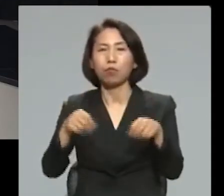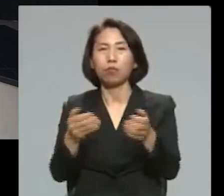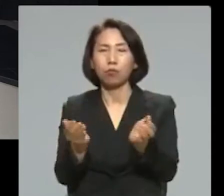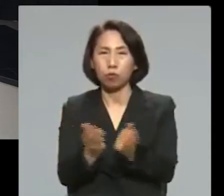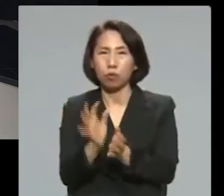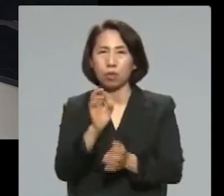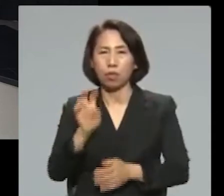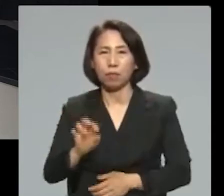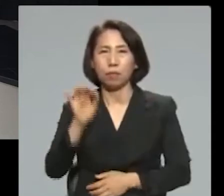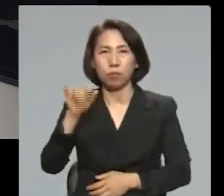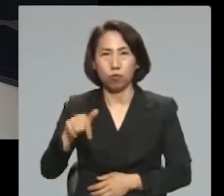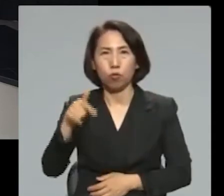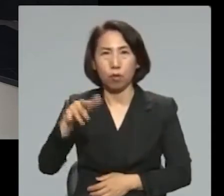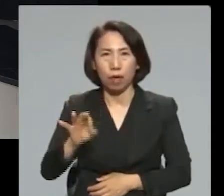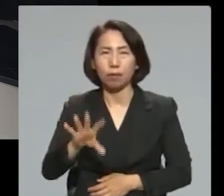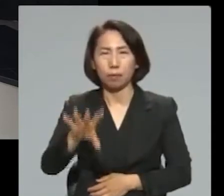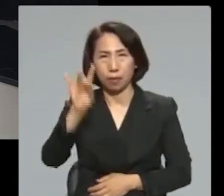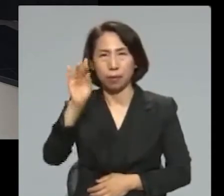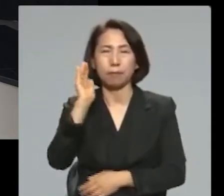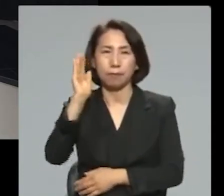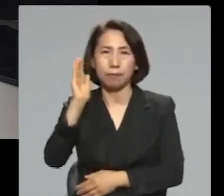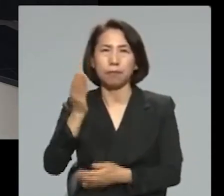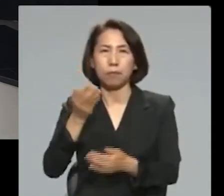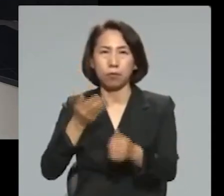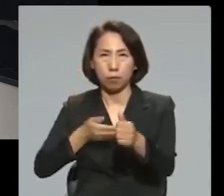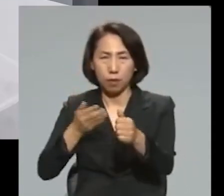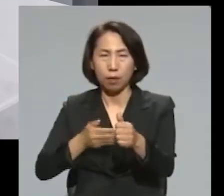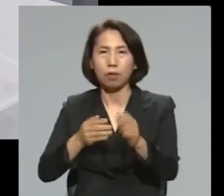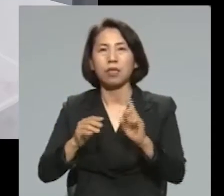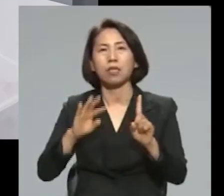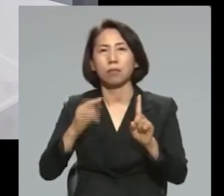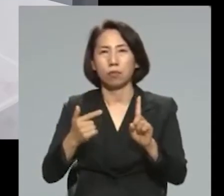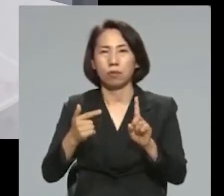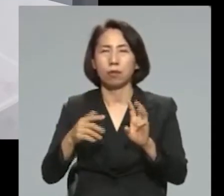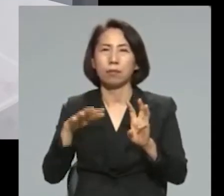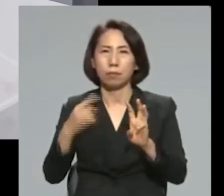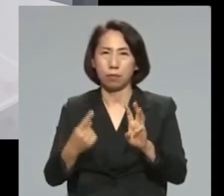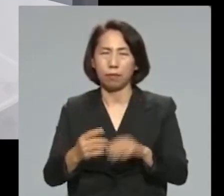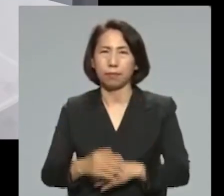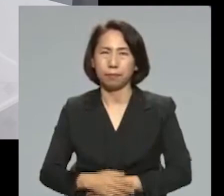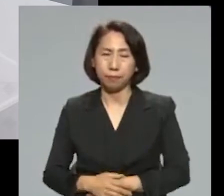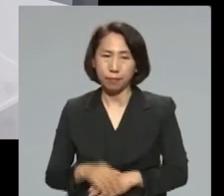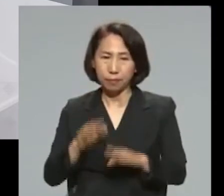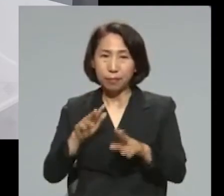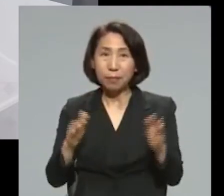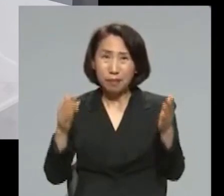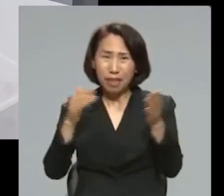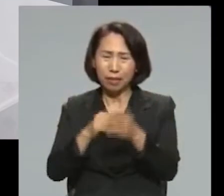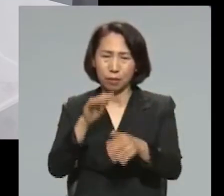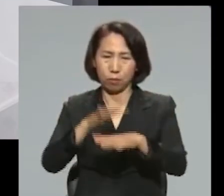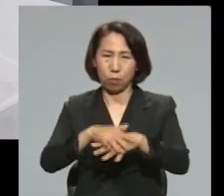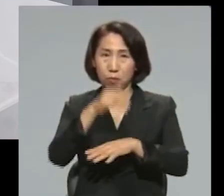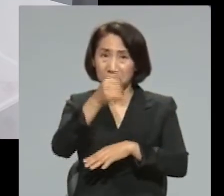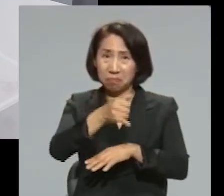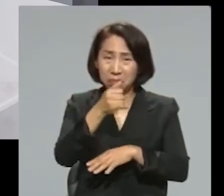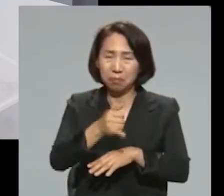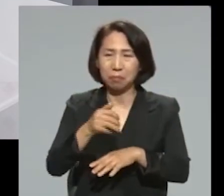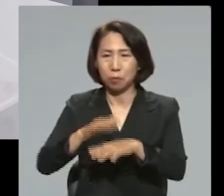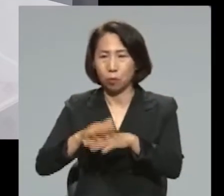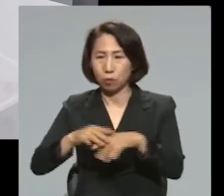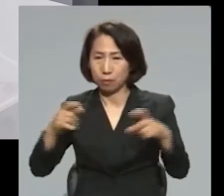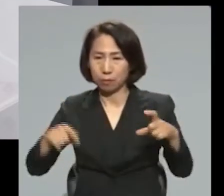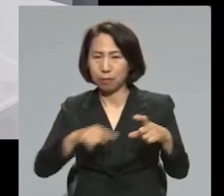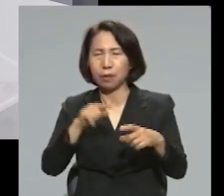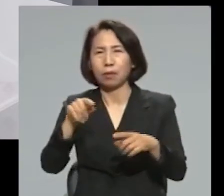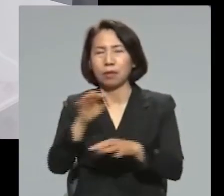먼저 답변 기회를 드리겠습니다. 답변 시간은 1분 30초입니다. 지금껏 농업, 농촌, 농민은 경제 성장을